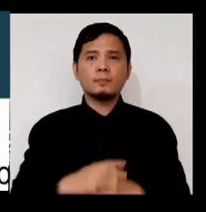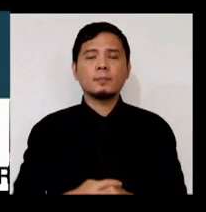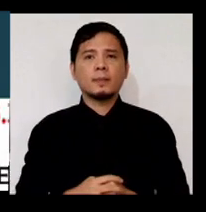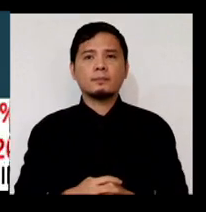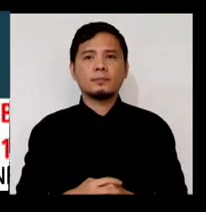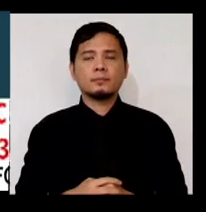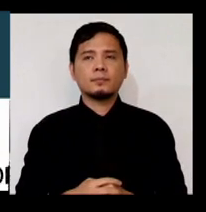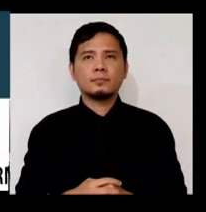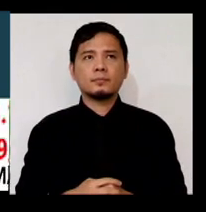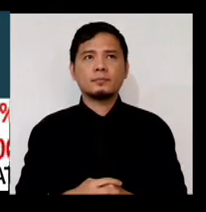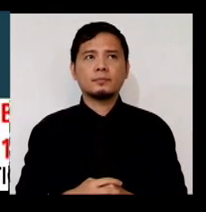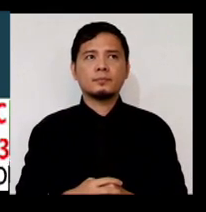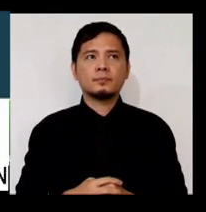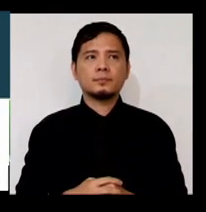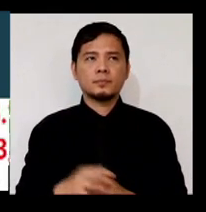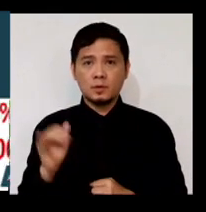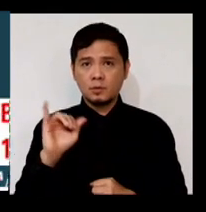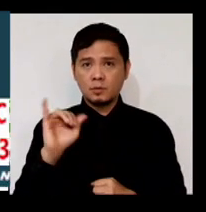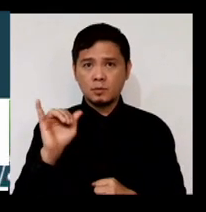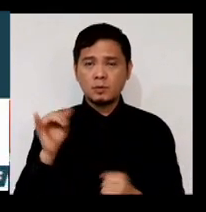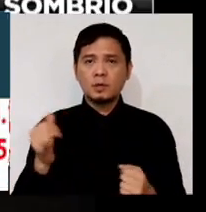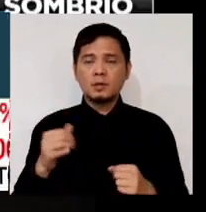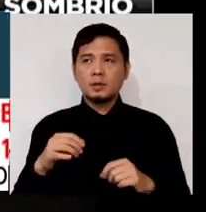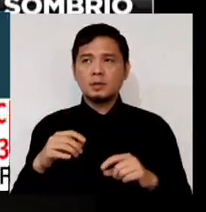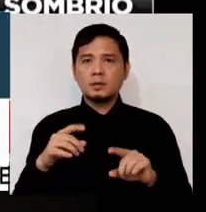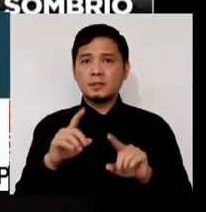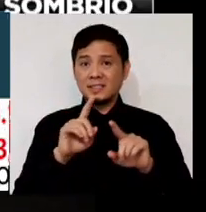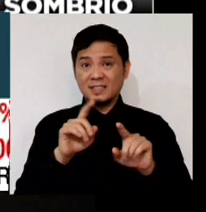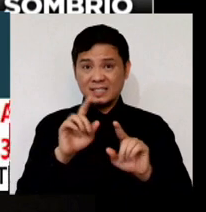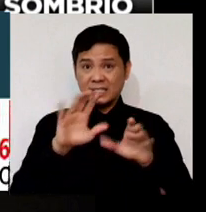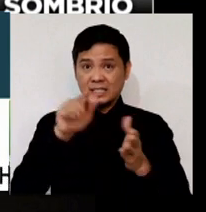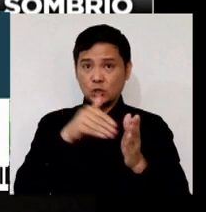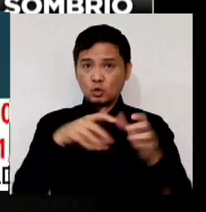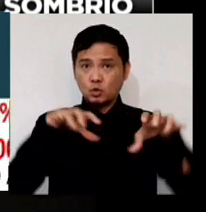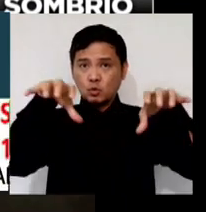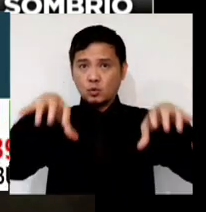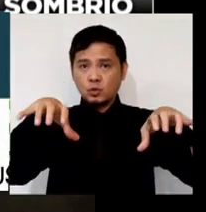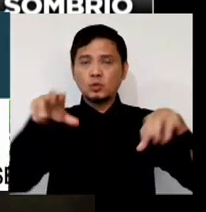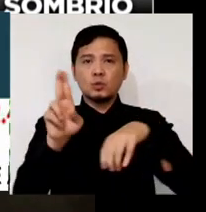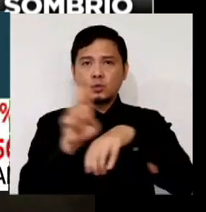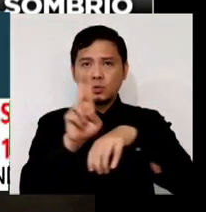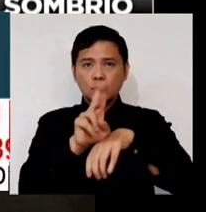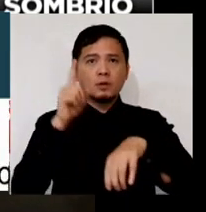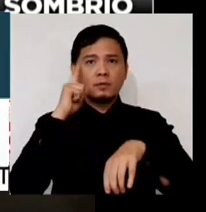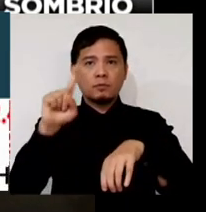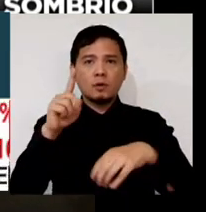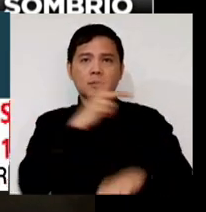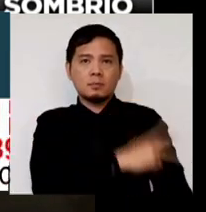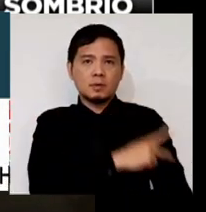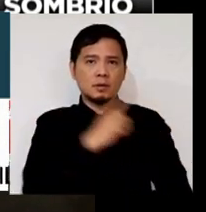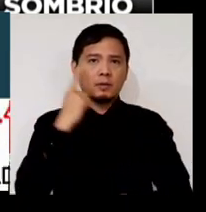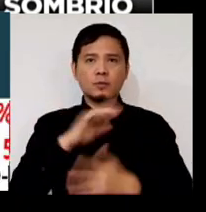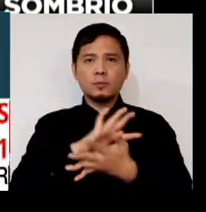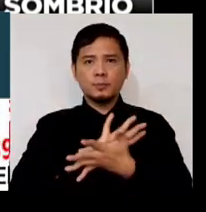pinabakante ko yung third floor ng Adela Cerati solely for mga patients sa COVID. But because of what happened,